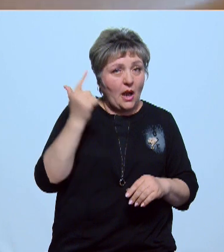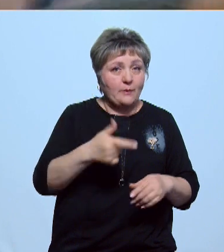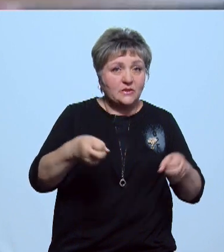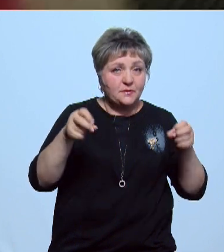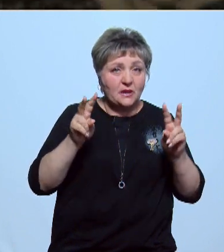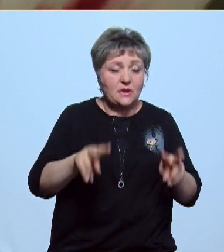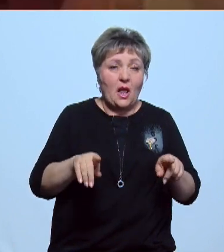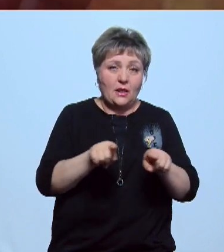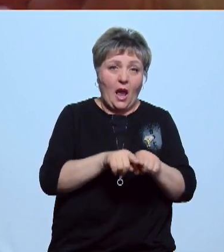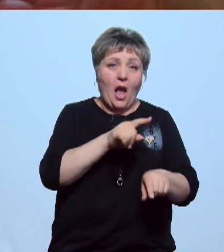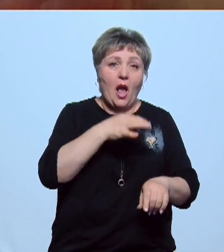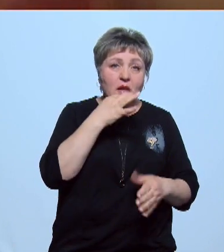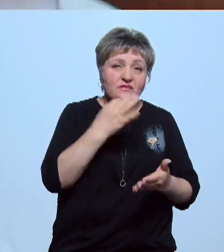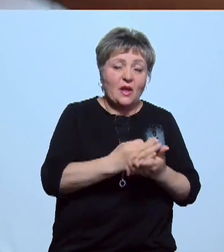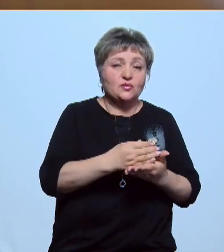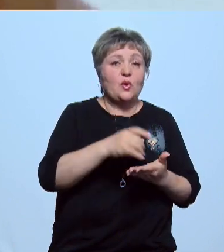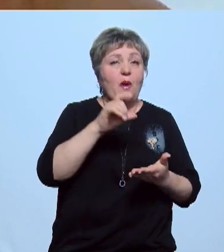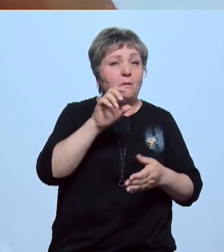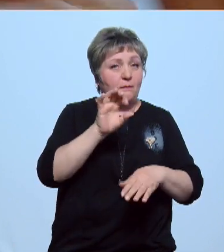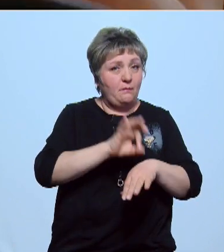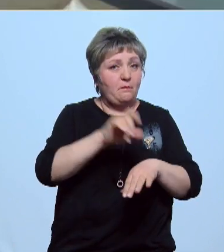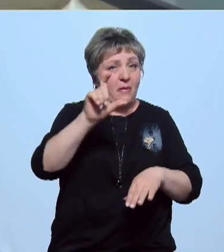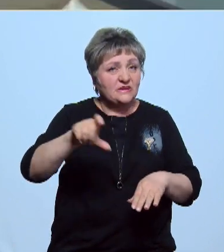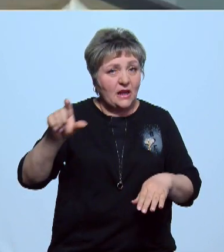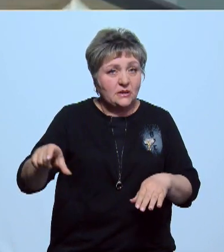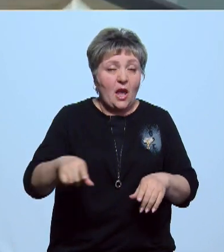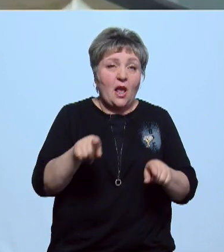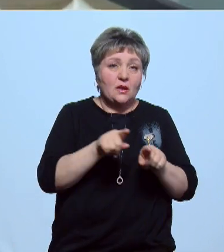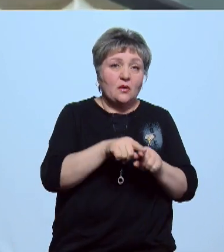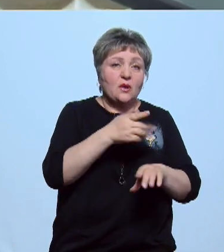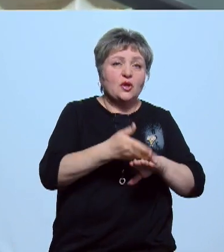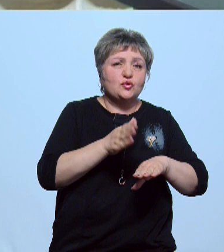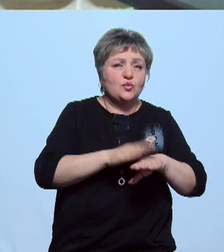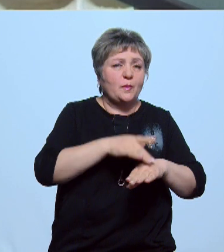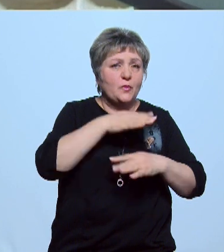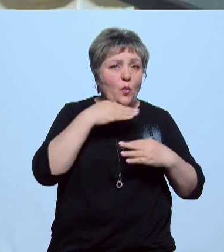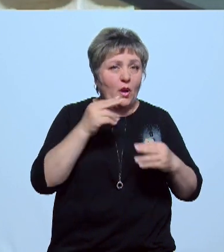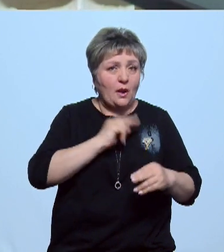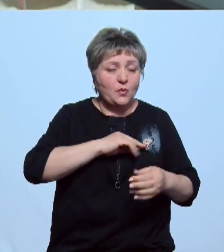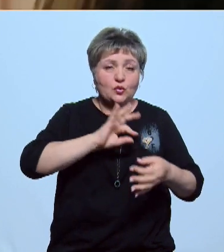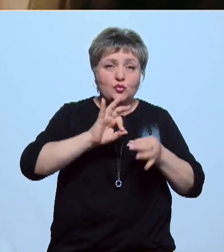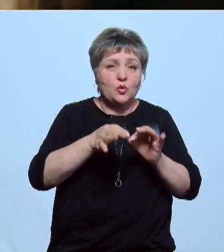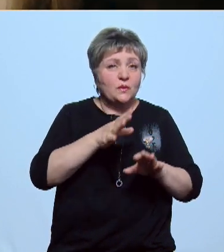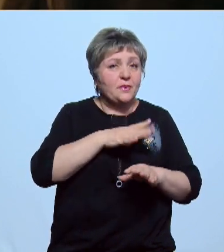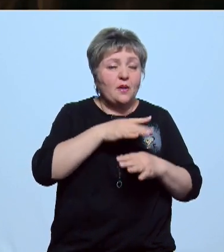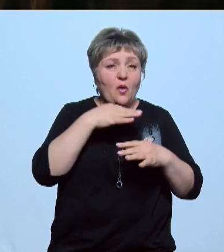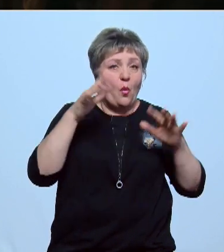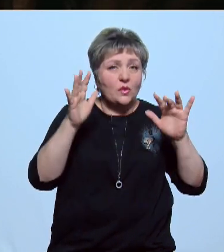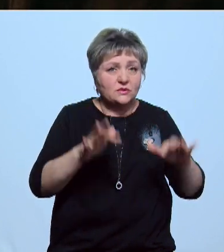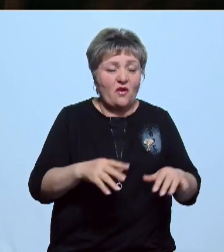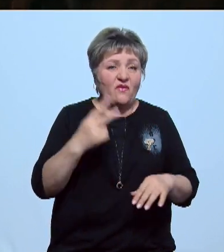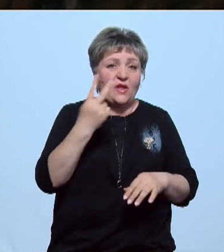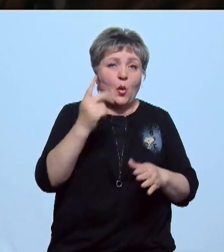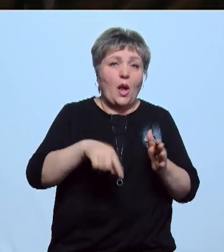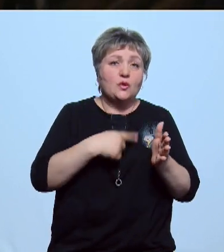специалист. Так отзываются о ней пациенты. Загруженность, как и у всех терапевтов, огромная. Особенно сложно было осенью. Тогда во второй